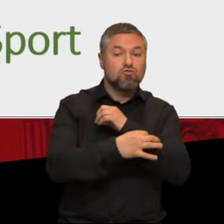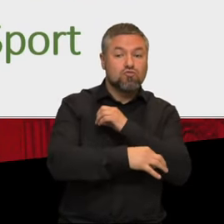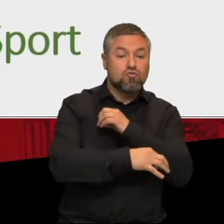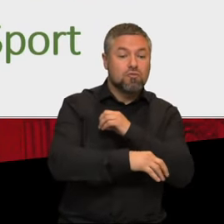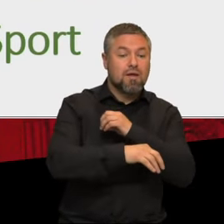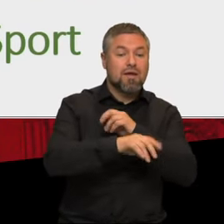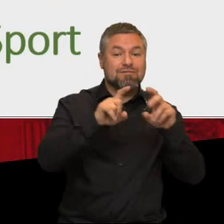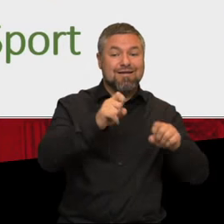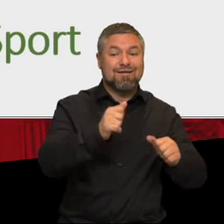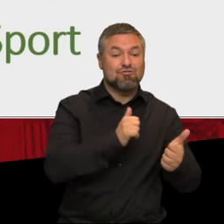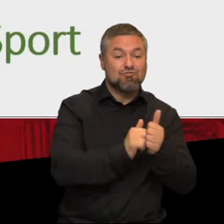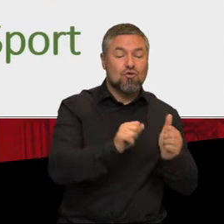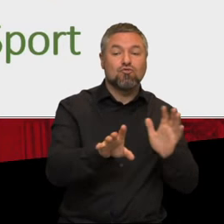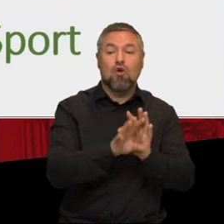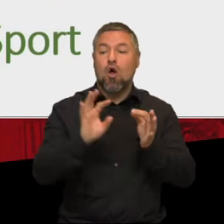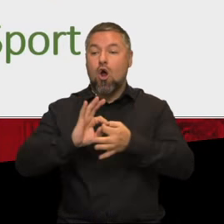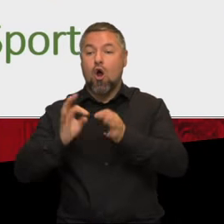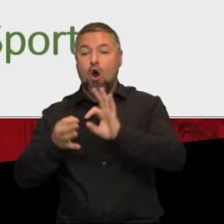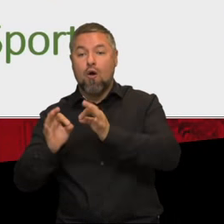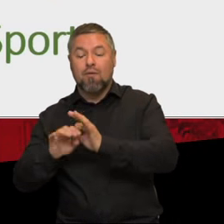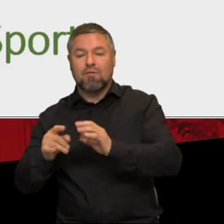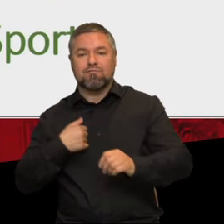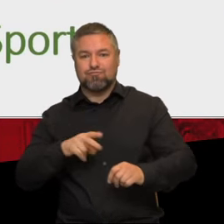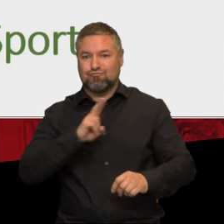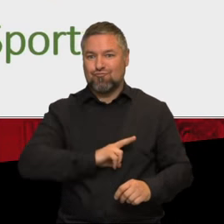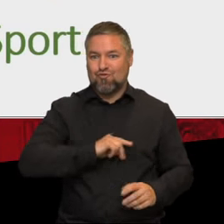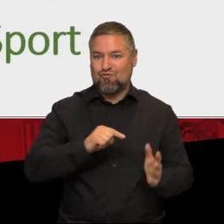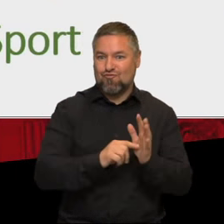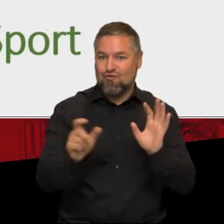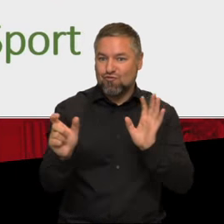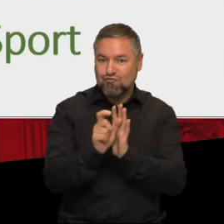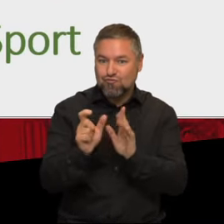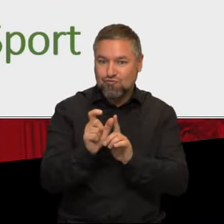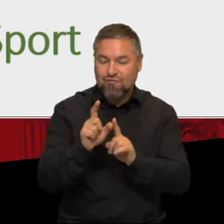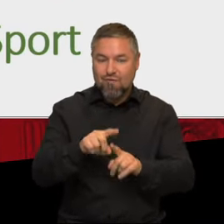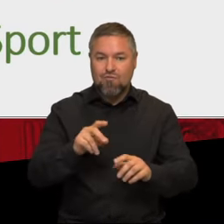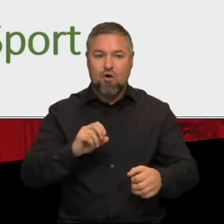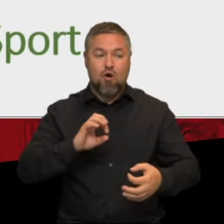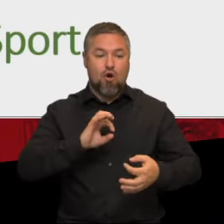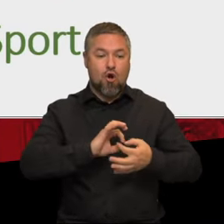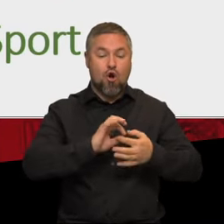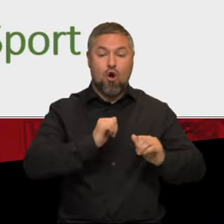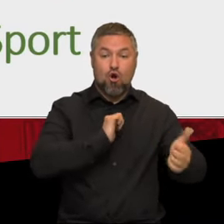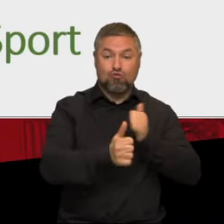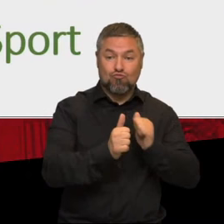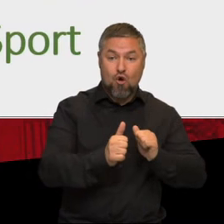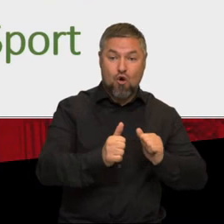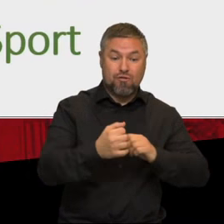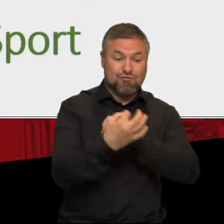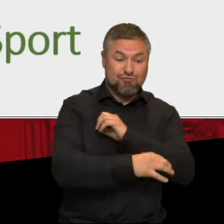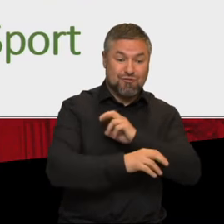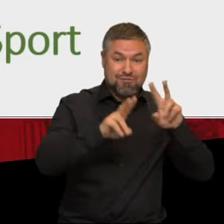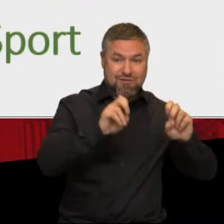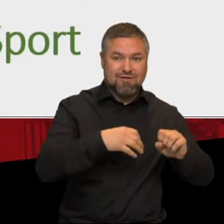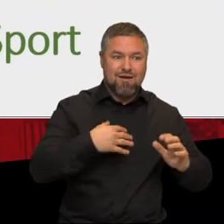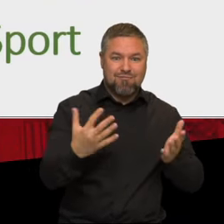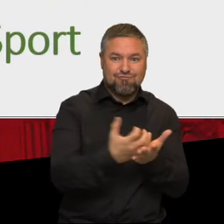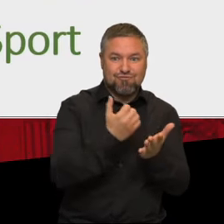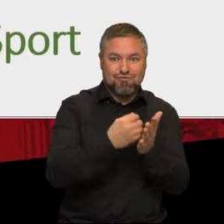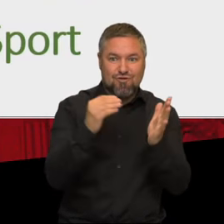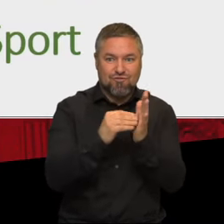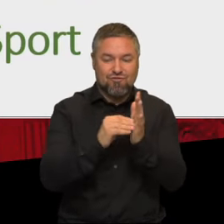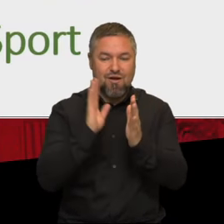Olimpiady. Ono mi się bardzo spodobało, ponieważ sugeruje, że nawet w tym sporcie akademickim można zdobyć doświadczenie, które